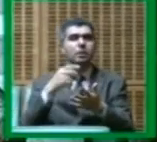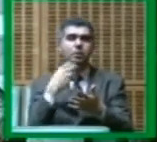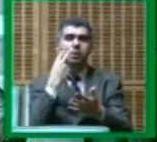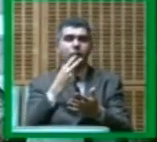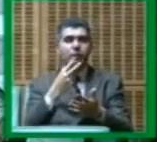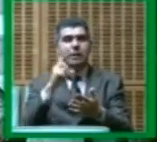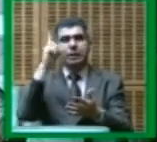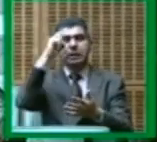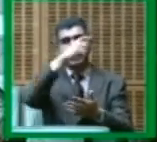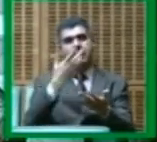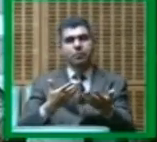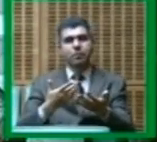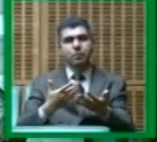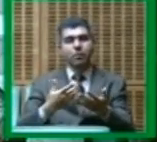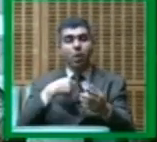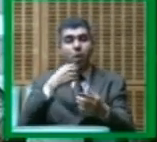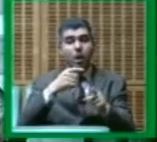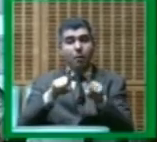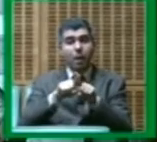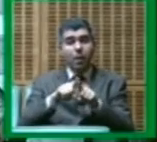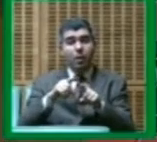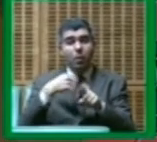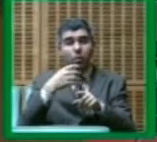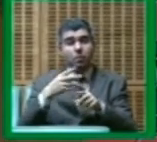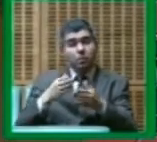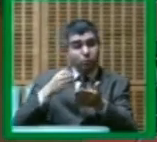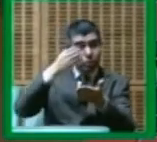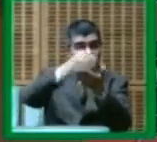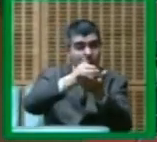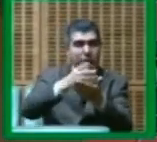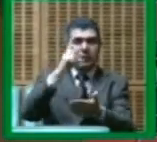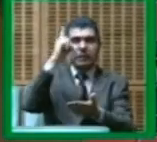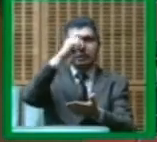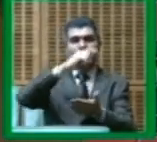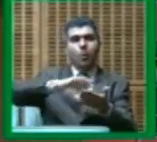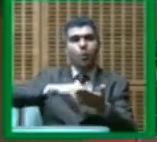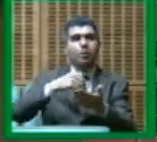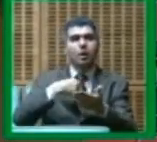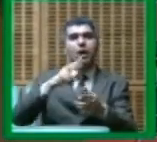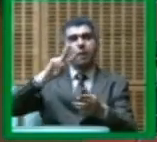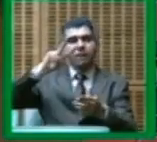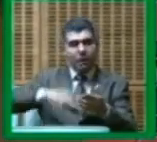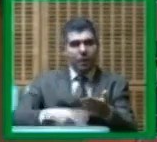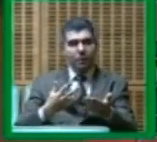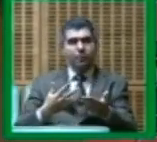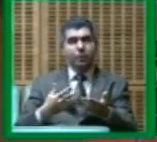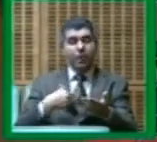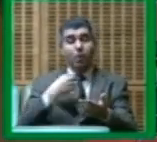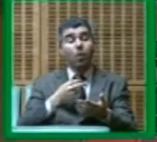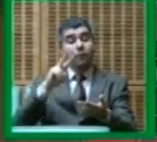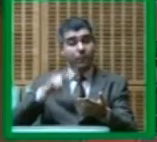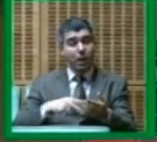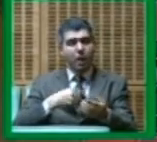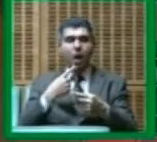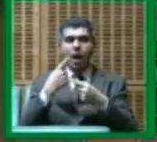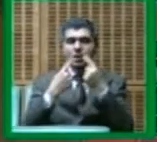انه باقي كيجي لحد الساعه واحد مجموعه المناطق وجدنا صعوبه في الوصول اليها، قلت حنا غنستعملوا كل الاليات. فكنعتقد لكن مع ذلك كنقول